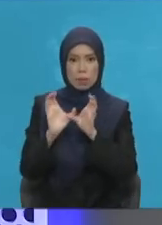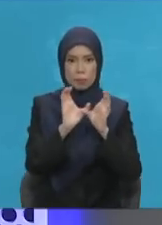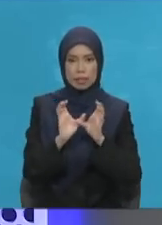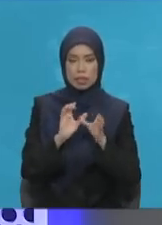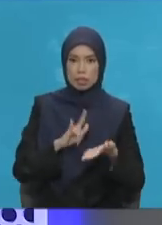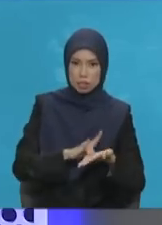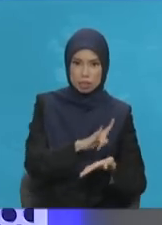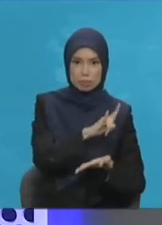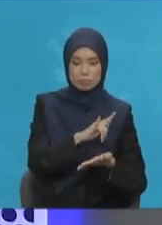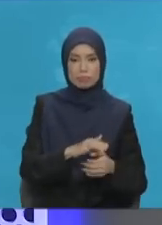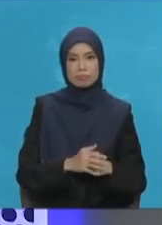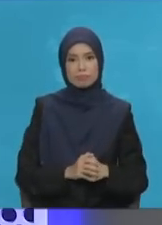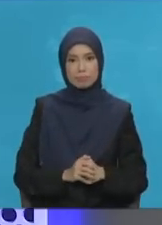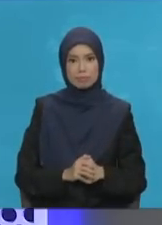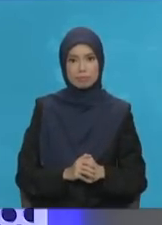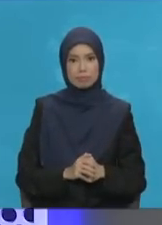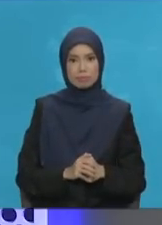di Raja Brunei